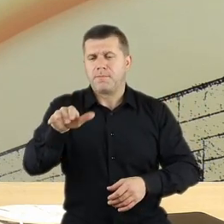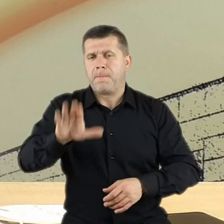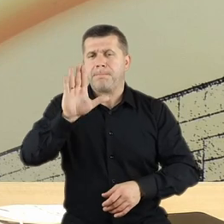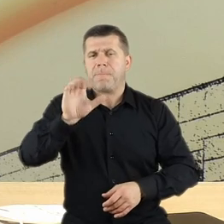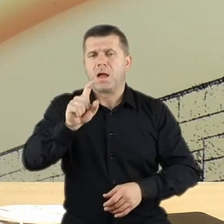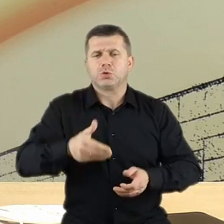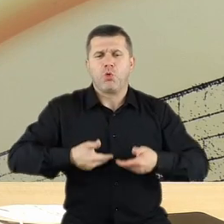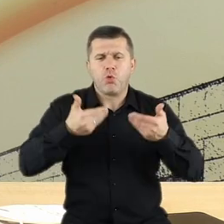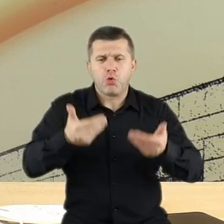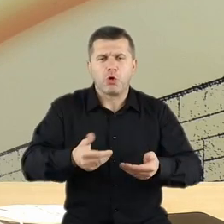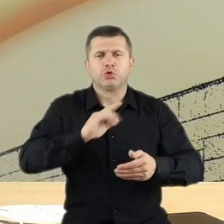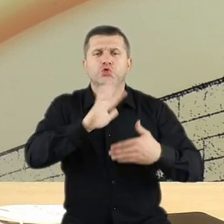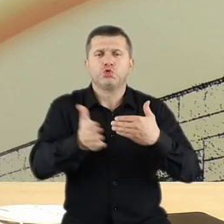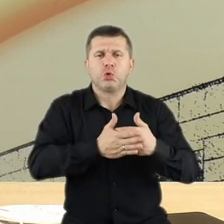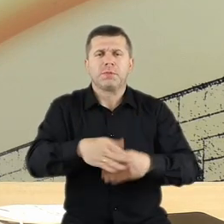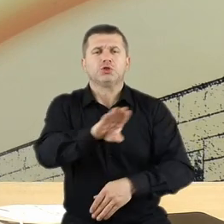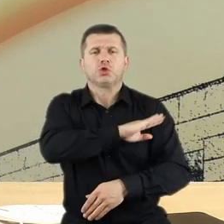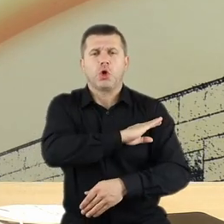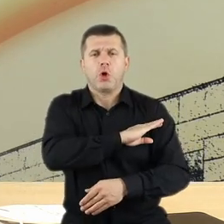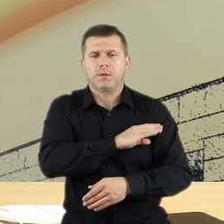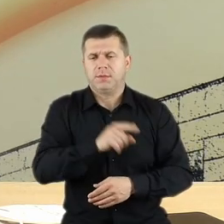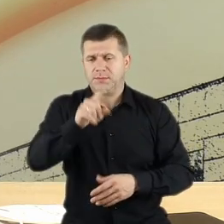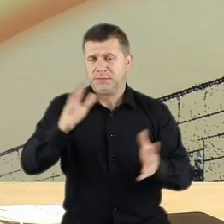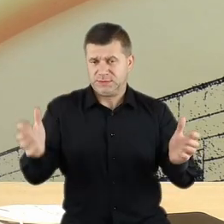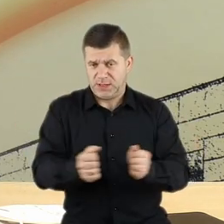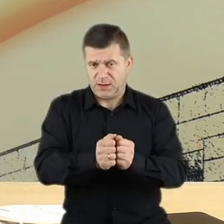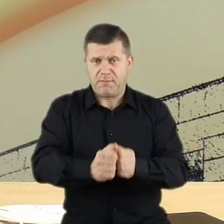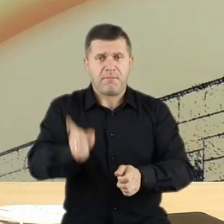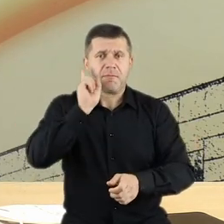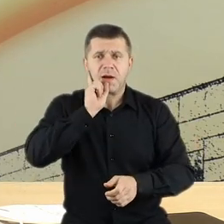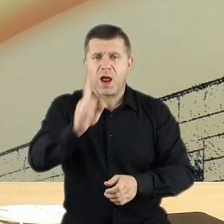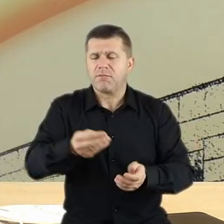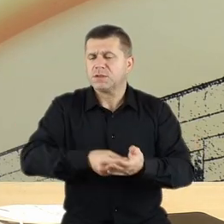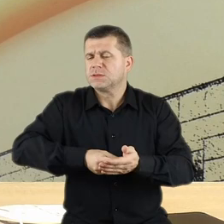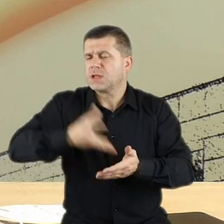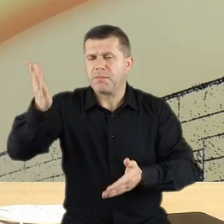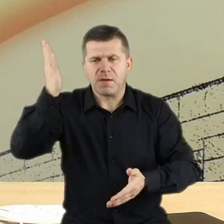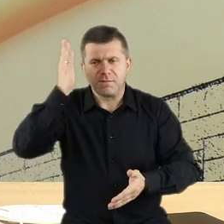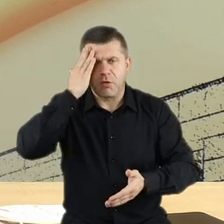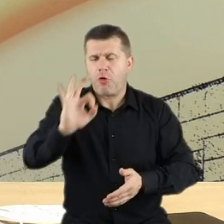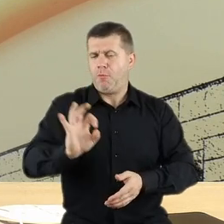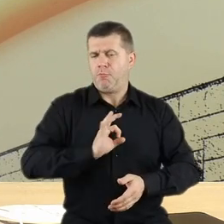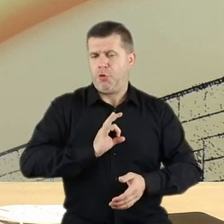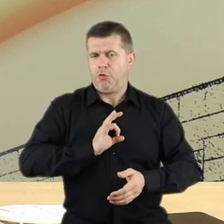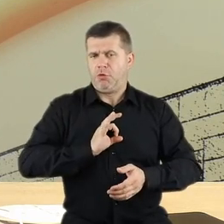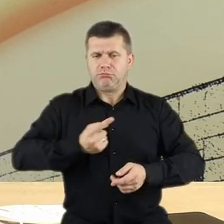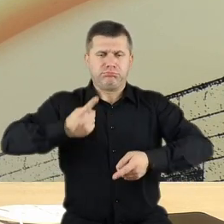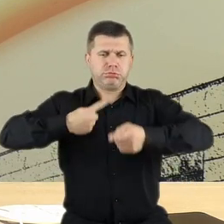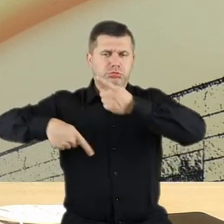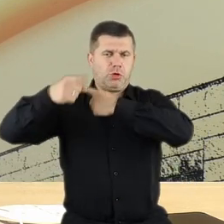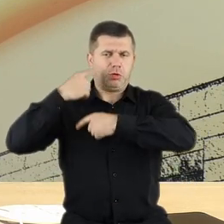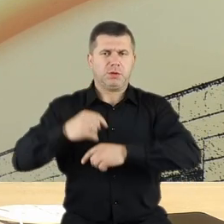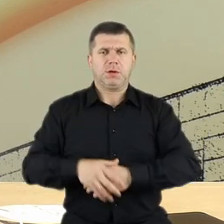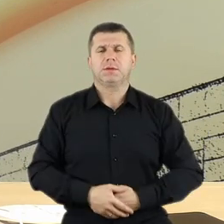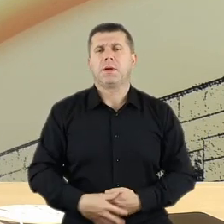urodzin ślubów i zgonów no i tam znalazłam prawdziwą skarbnicę wiedzy o moich przodkach o